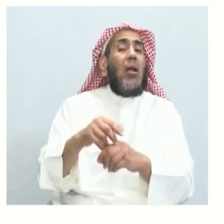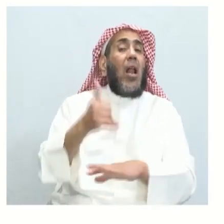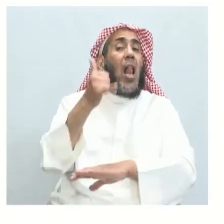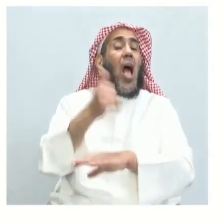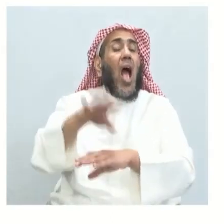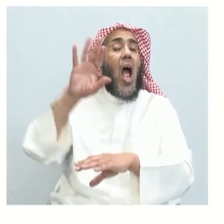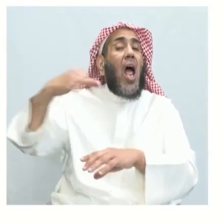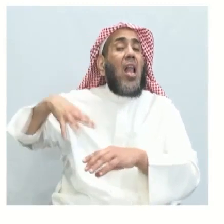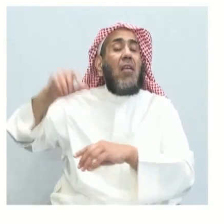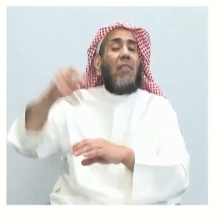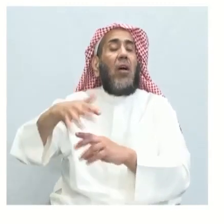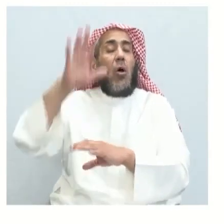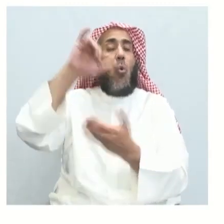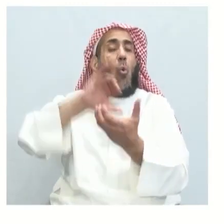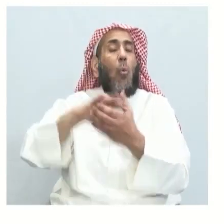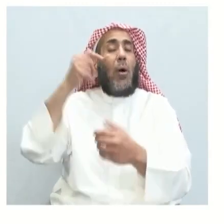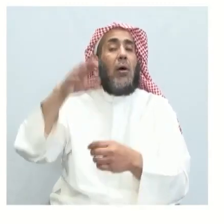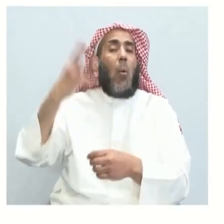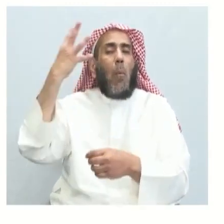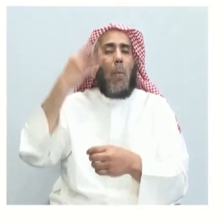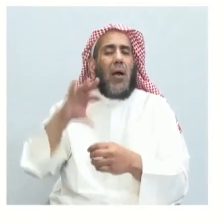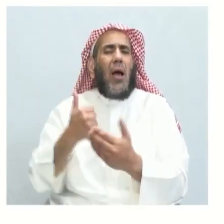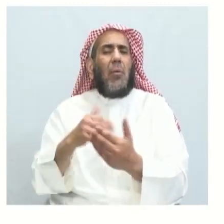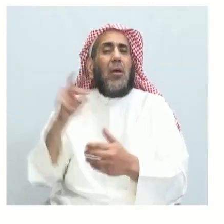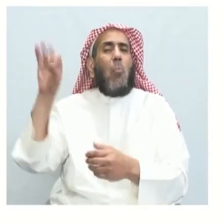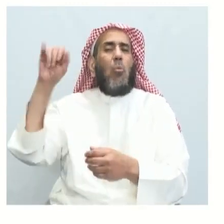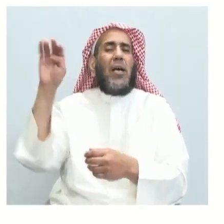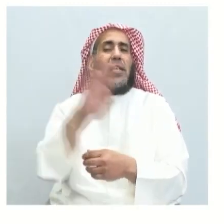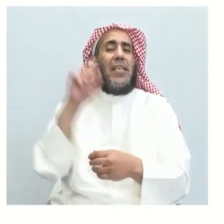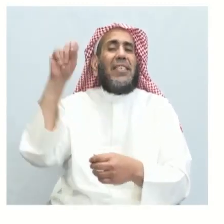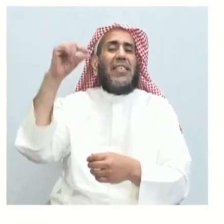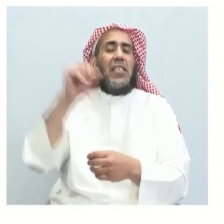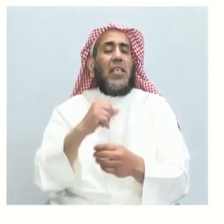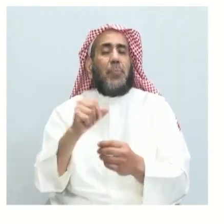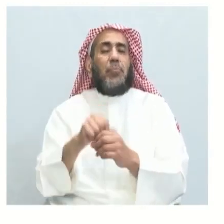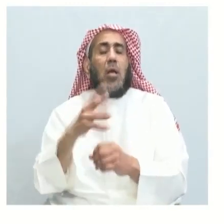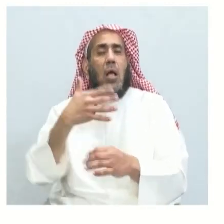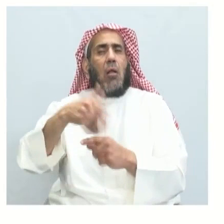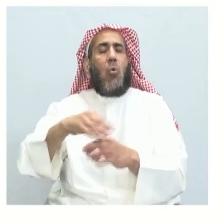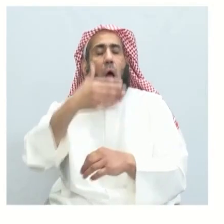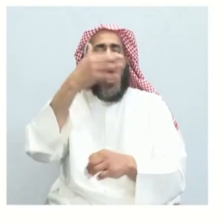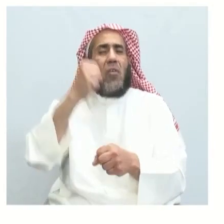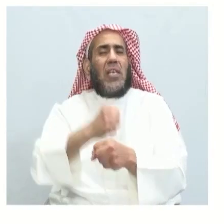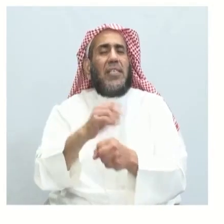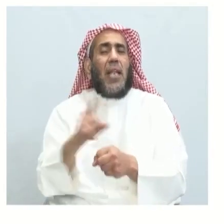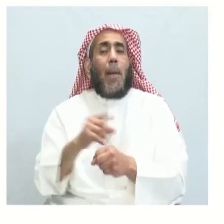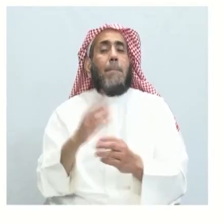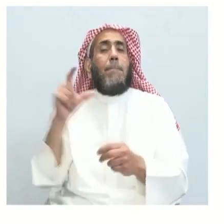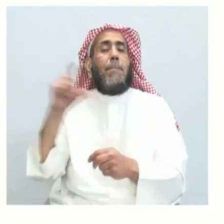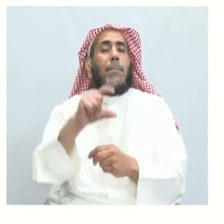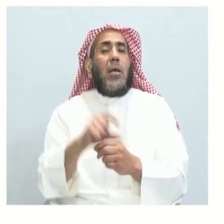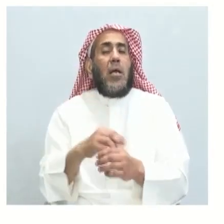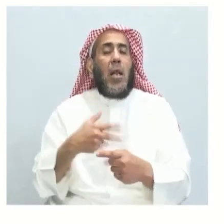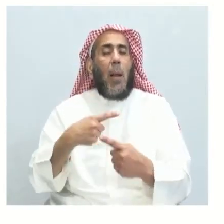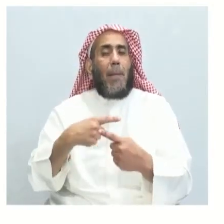عنه قبل او قبيل المعركه ف من ضمن هذه الوصايا التي حفظها الاسلام وحفظها المسلم